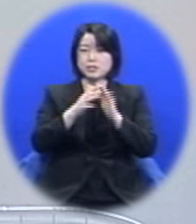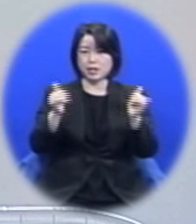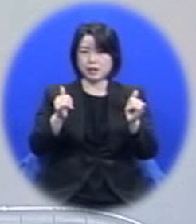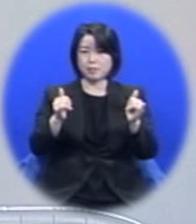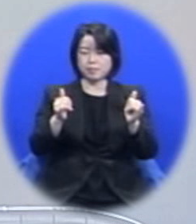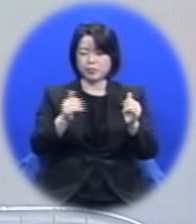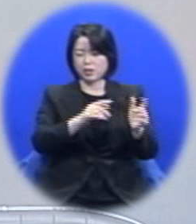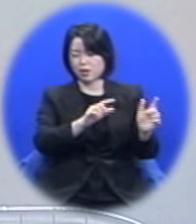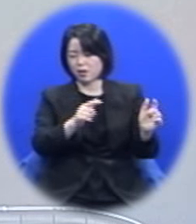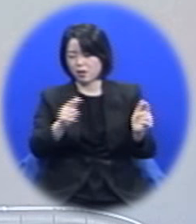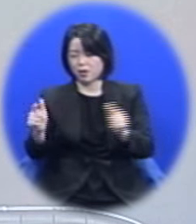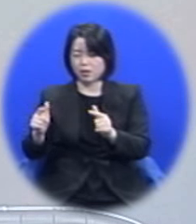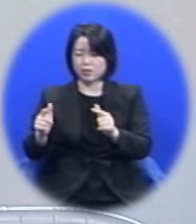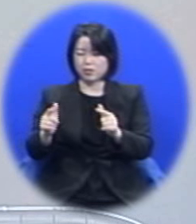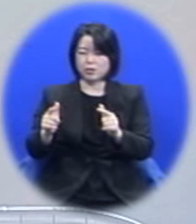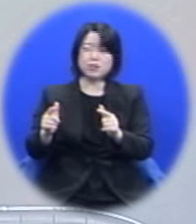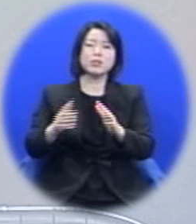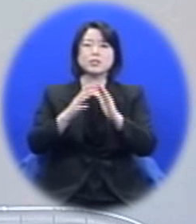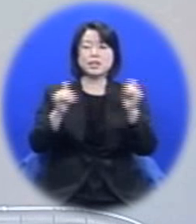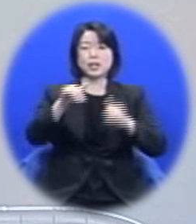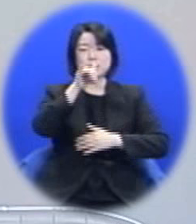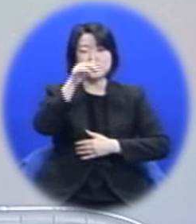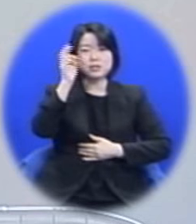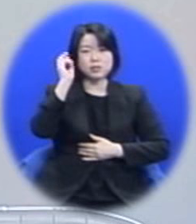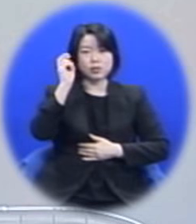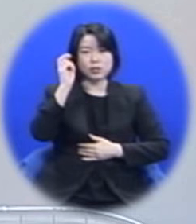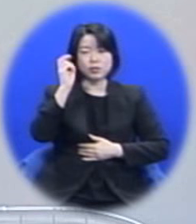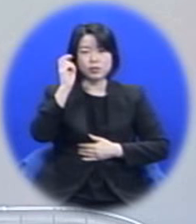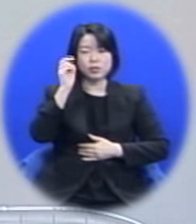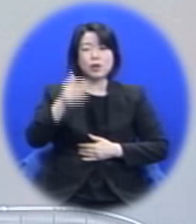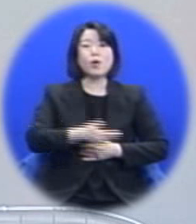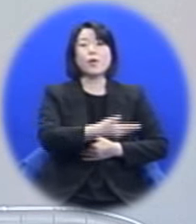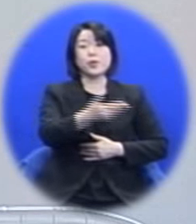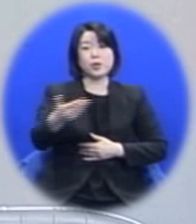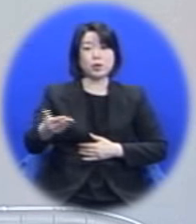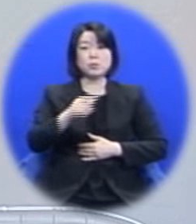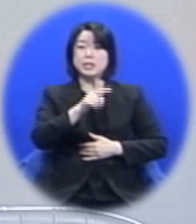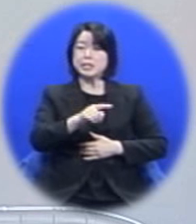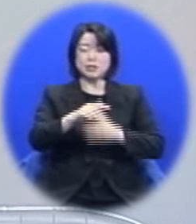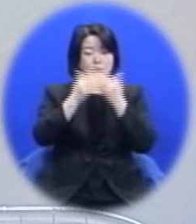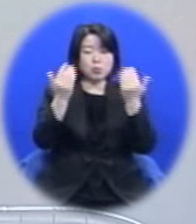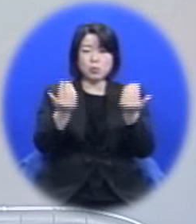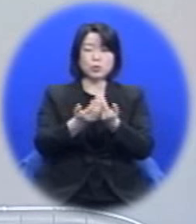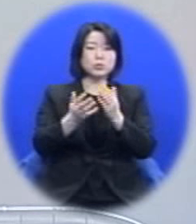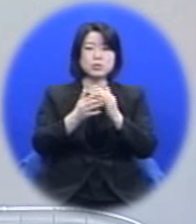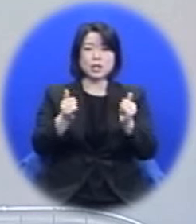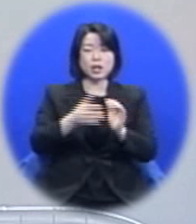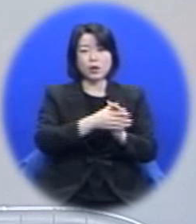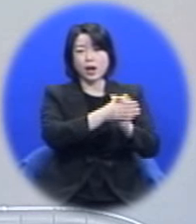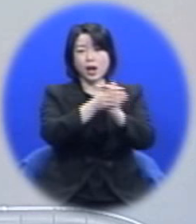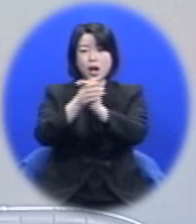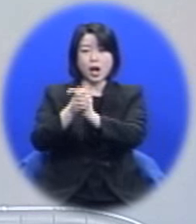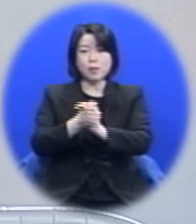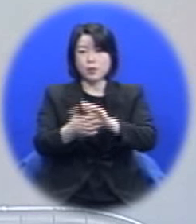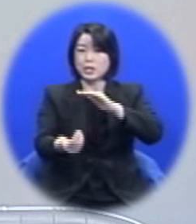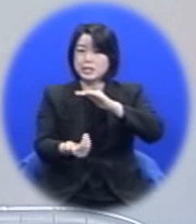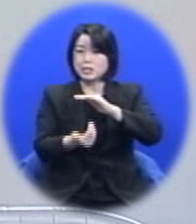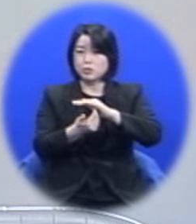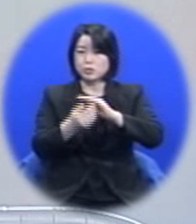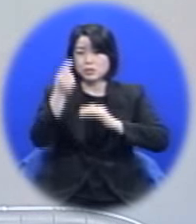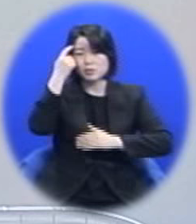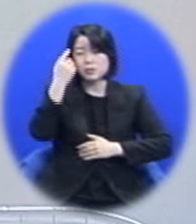별의별 사람이 다 있겠죠. 여러분은 모든 사람과 화목함을 이루었습니까?